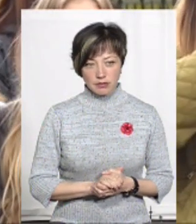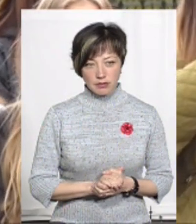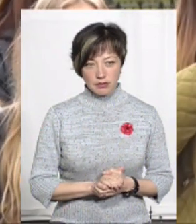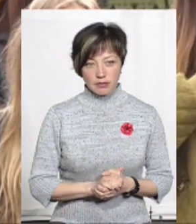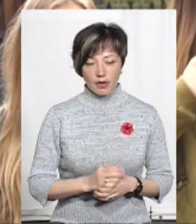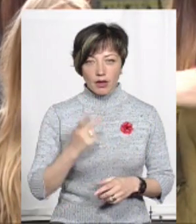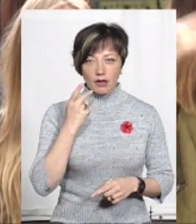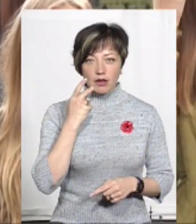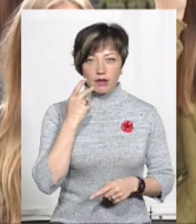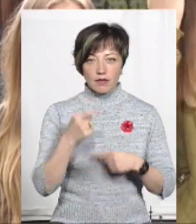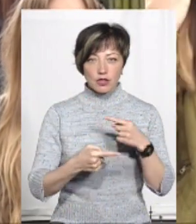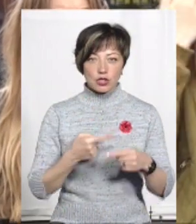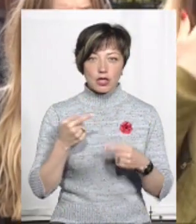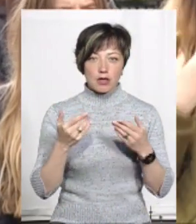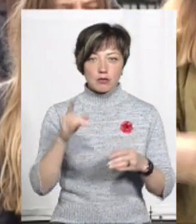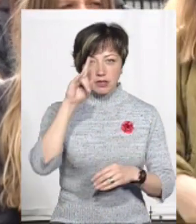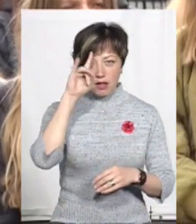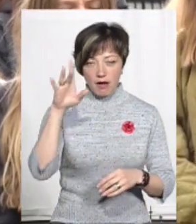Вічна їм слава.